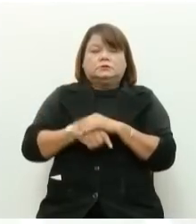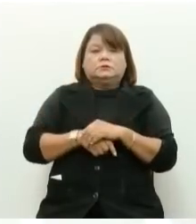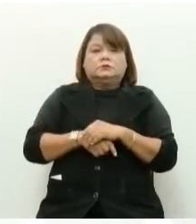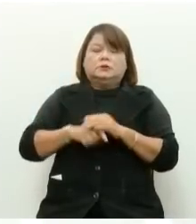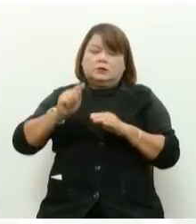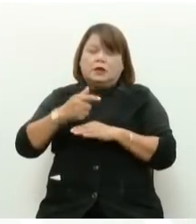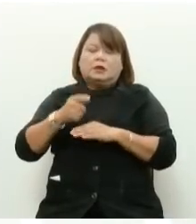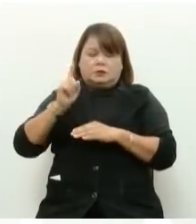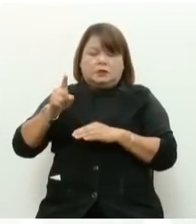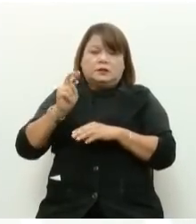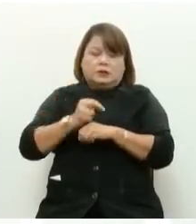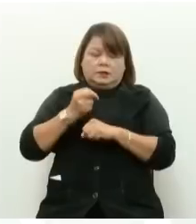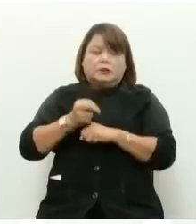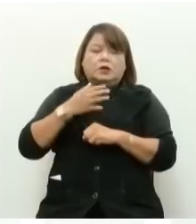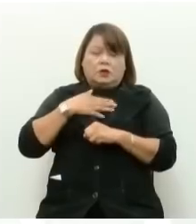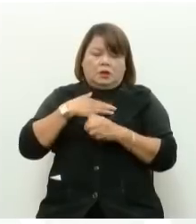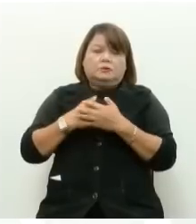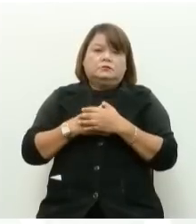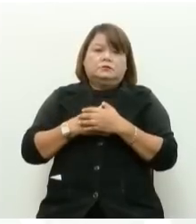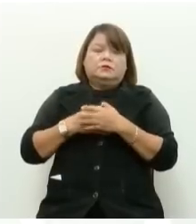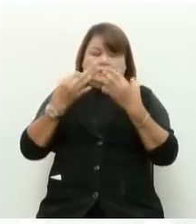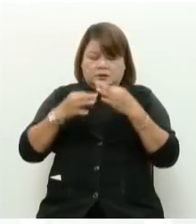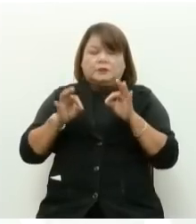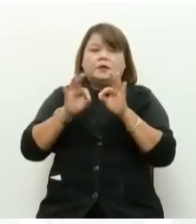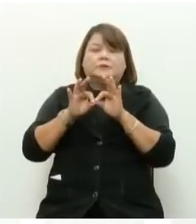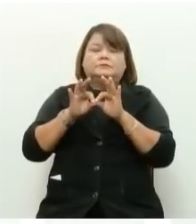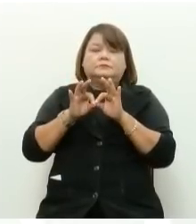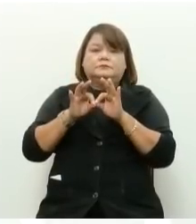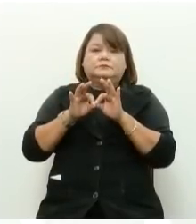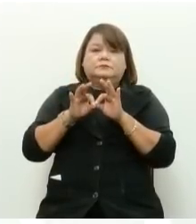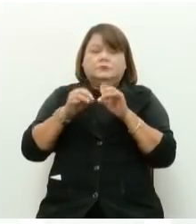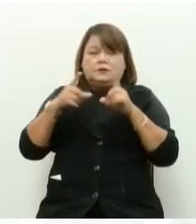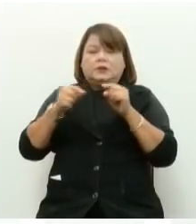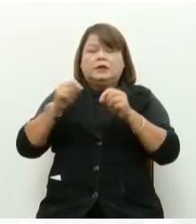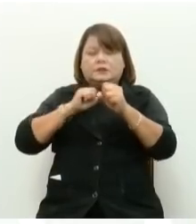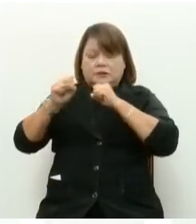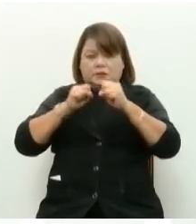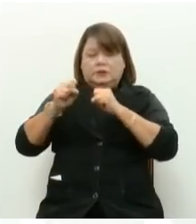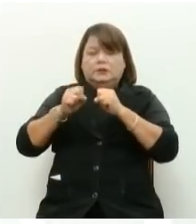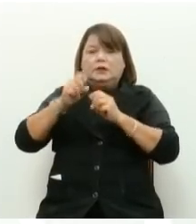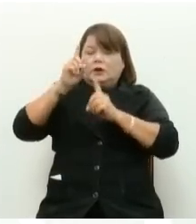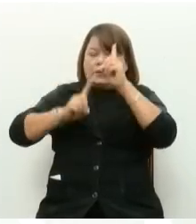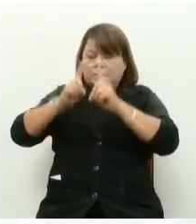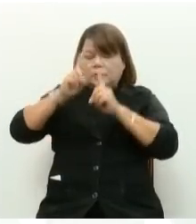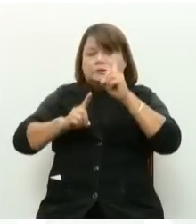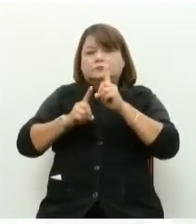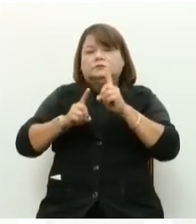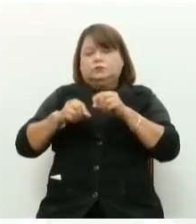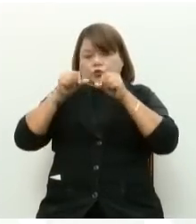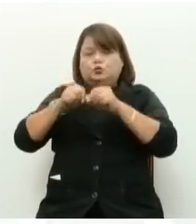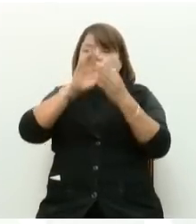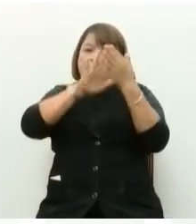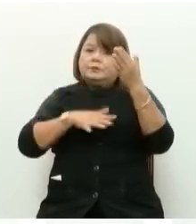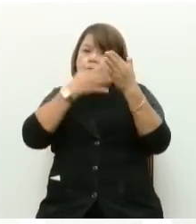านก็งานในหน้าที่ของเราแล้วที่สำคัญก็คือเรื่องสื่อเรื่องการวัดผลประเมินผลมันอยู่ในแผนจัด